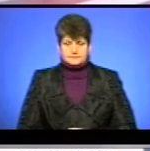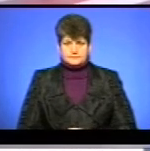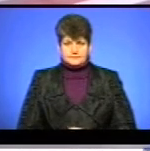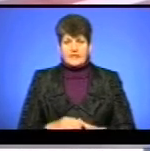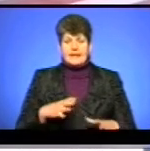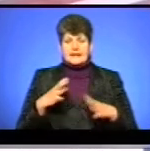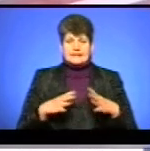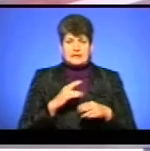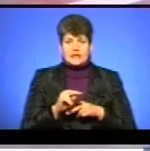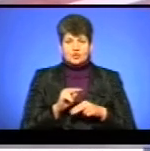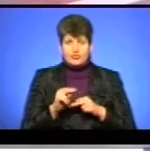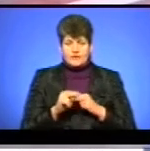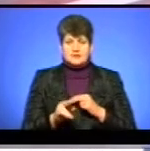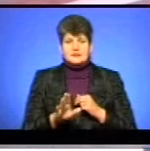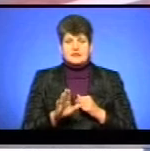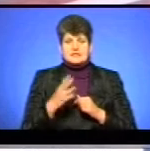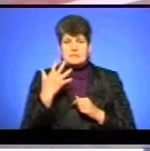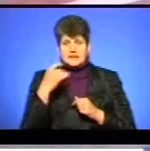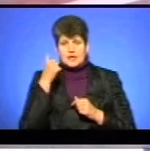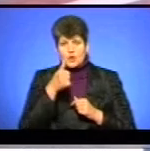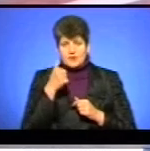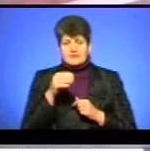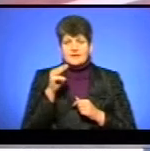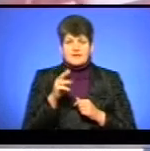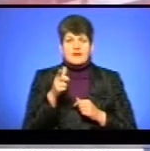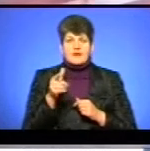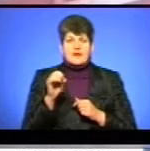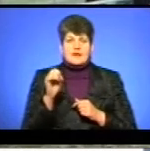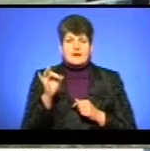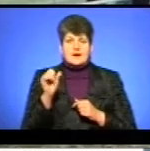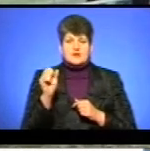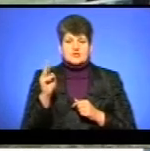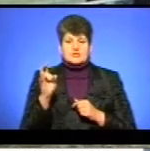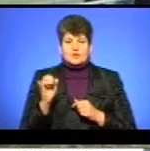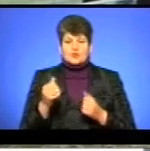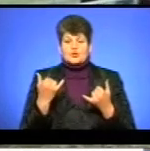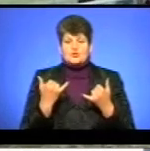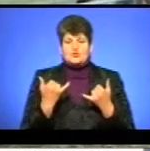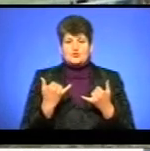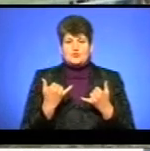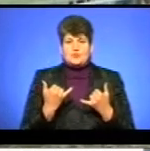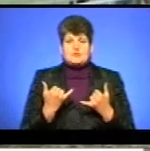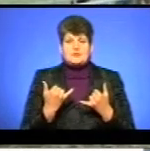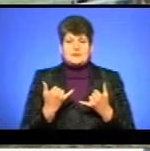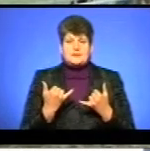Тренувала Анастасію Бачинську із 5 років Тетяна Геращенко. Сьогодні якраз є нагода